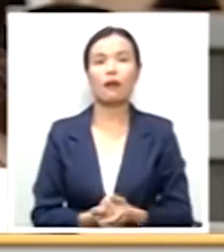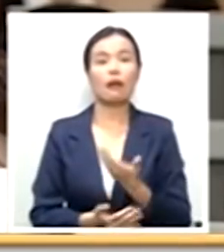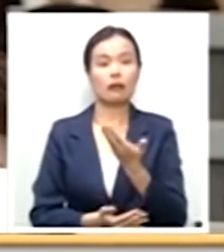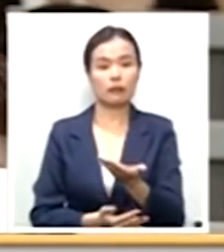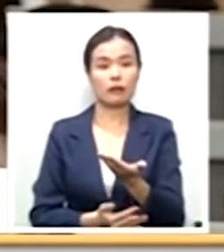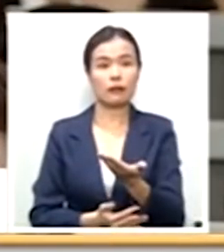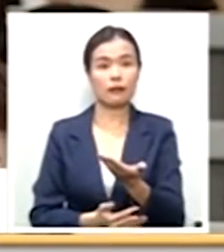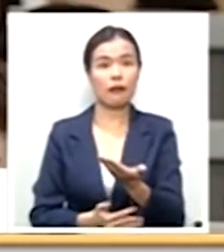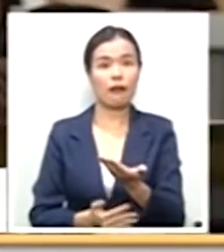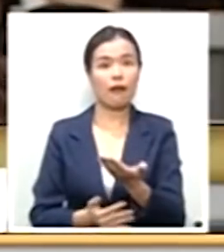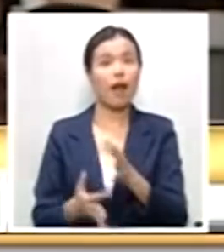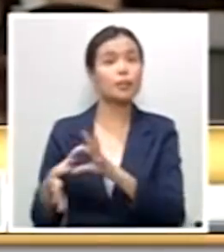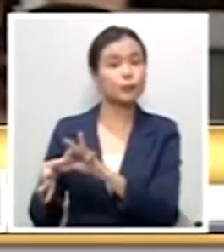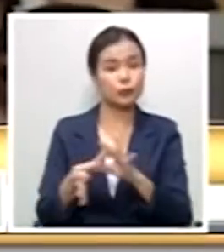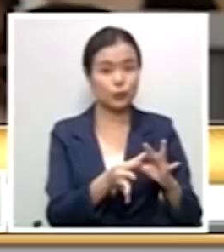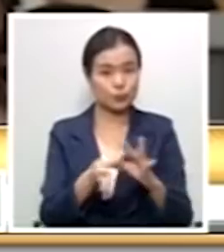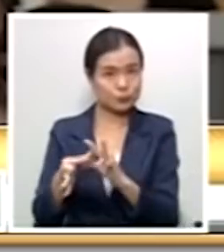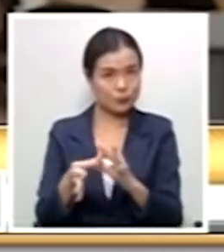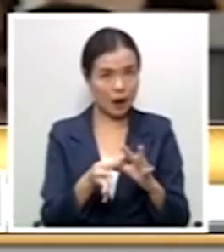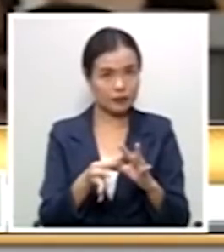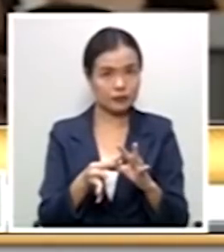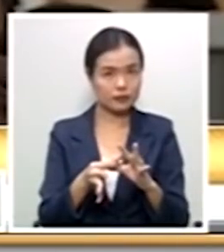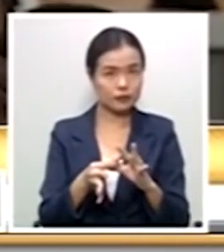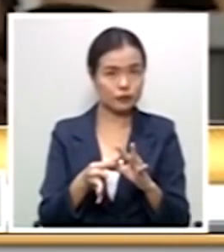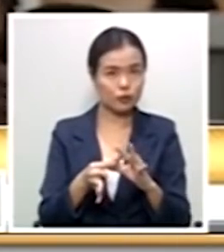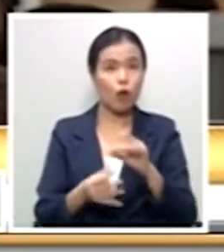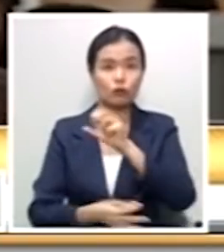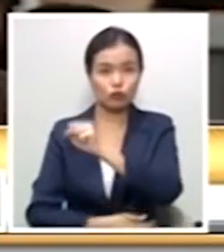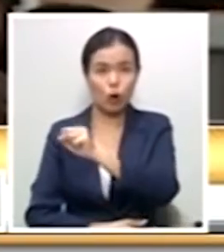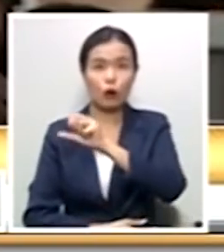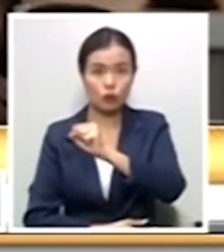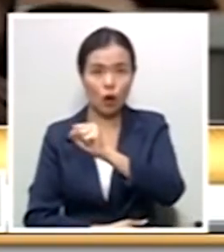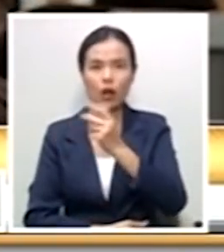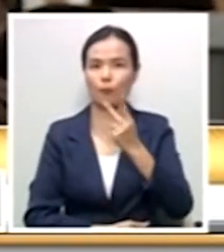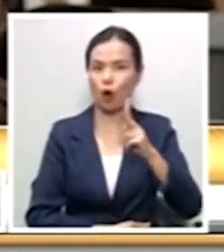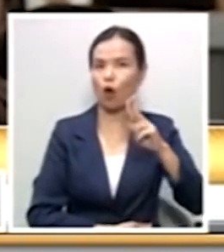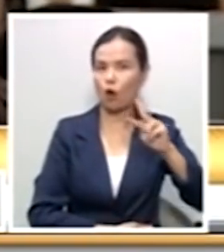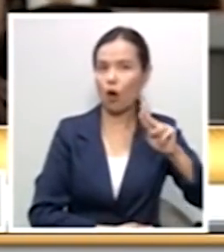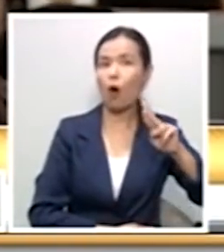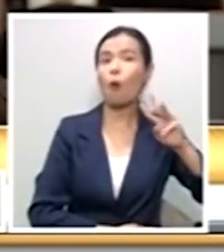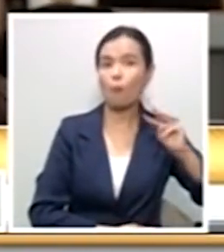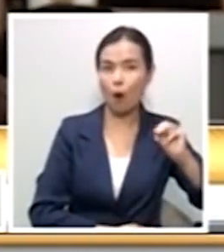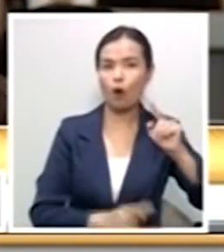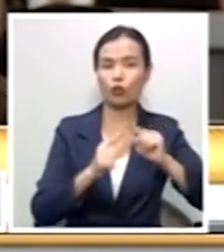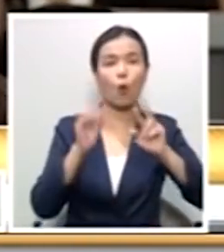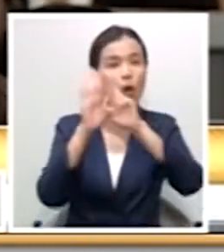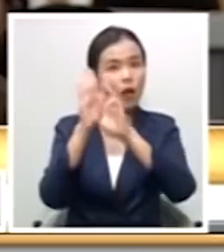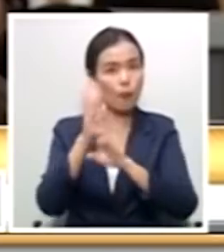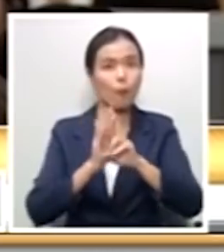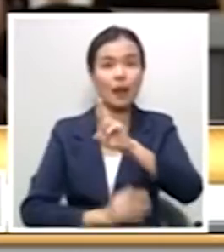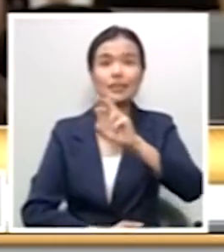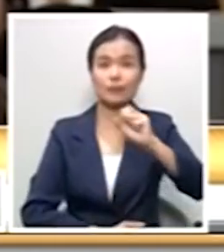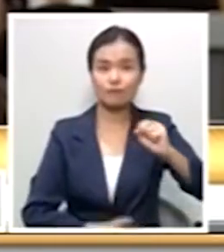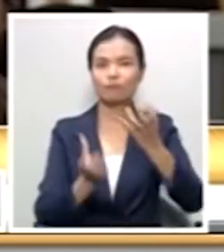สัมพันธ์ระหว่างสภาผู้แทนราษฎรกับคณะรัฐมนตรีตามระบบรัฐสภาตามรัฐธร